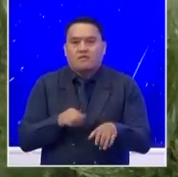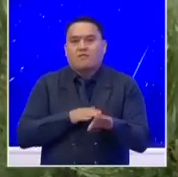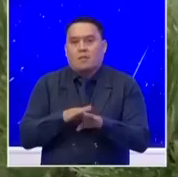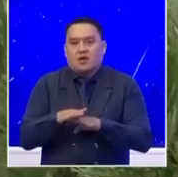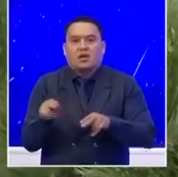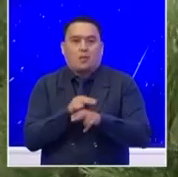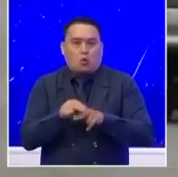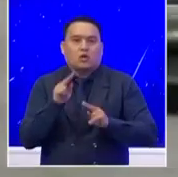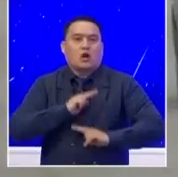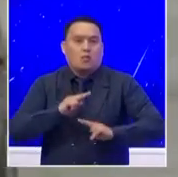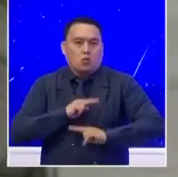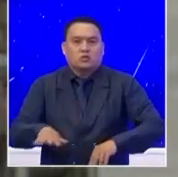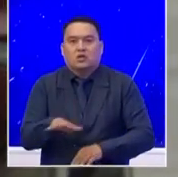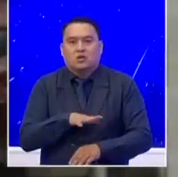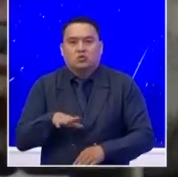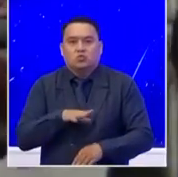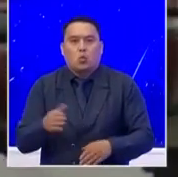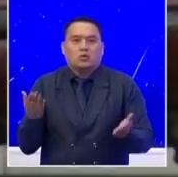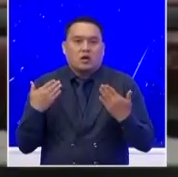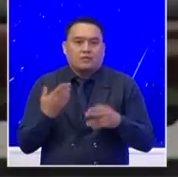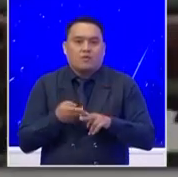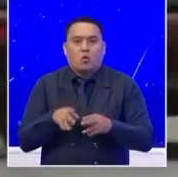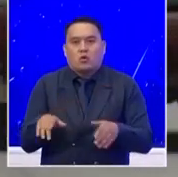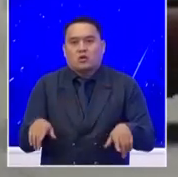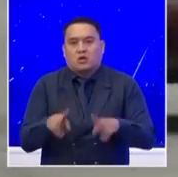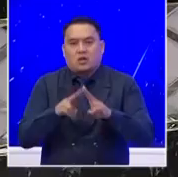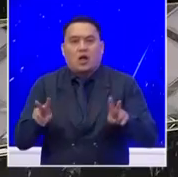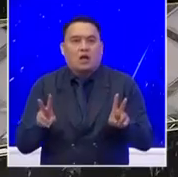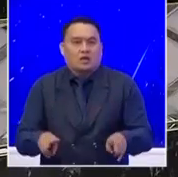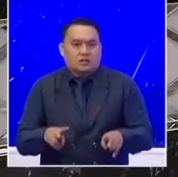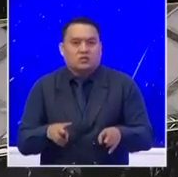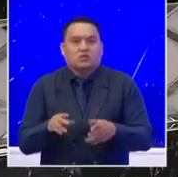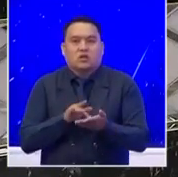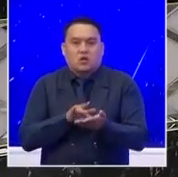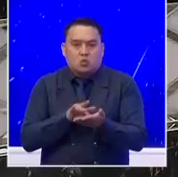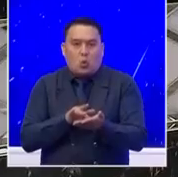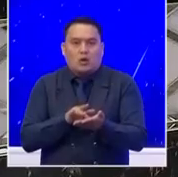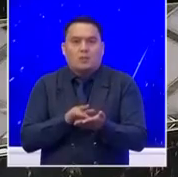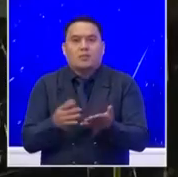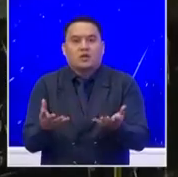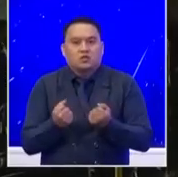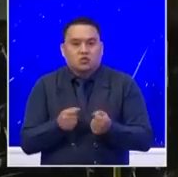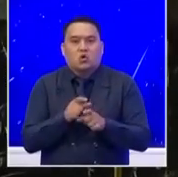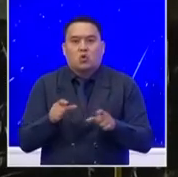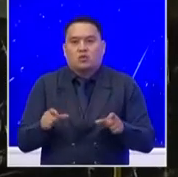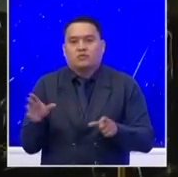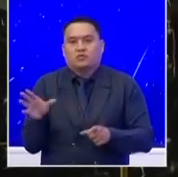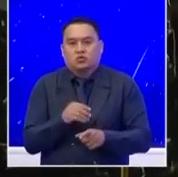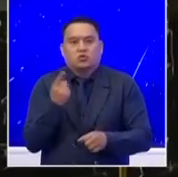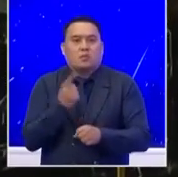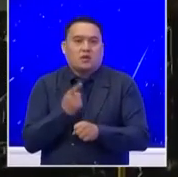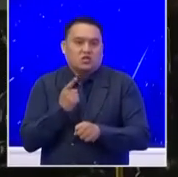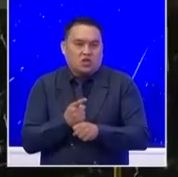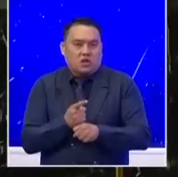осуществлять ремонтные работы на территории зон отдыха, отелей, детских лагерей и санаториев. Но принимать граждан все еще